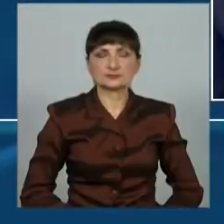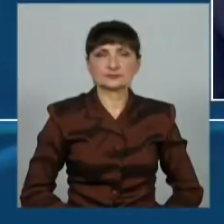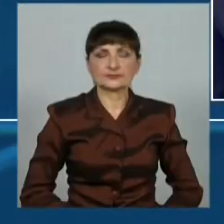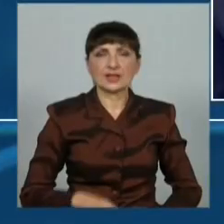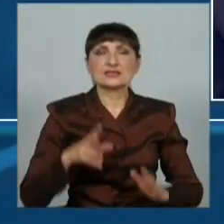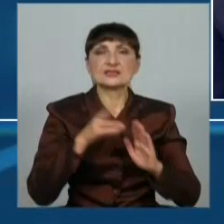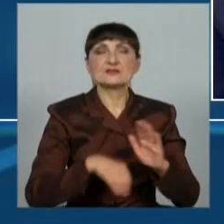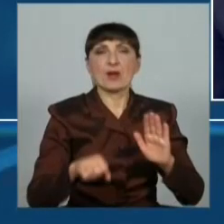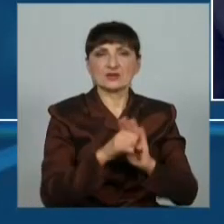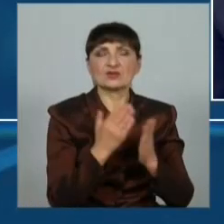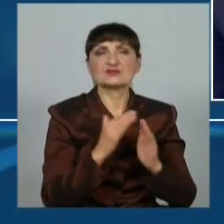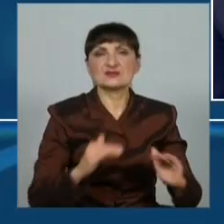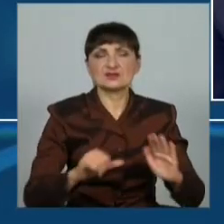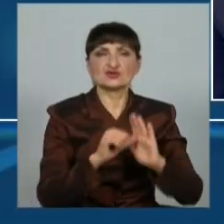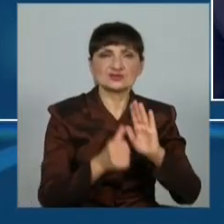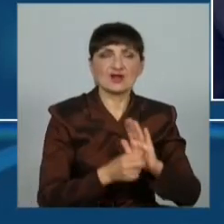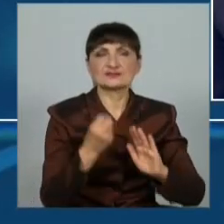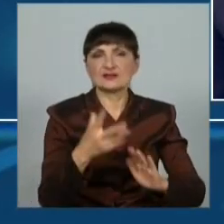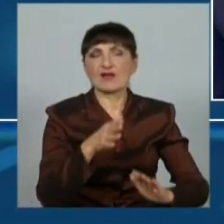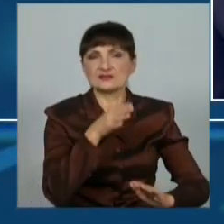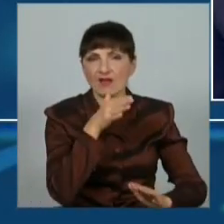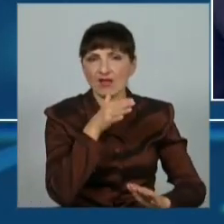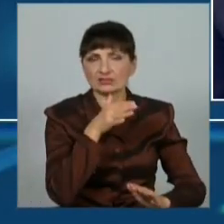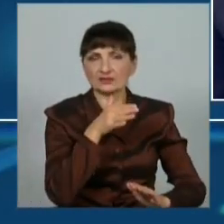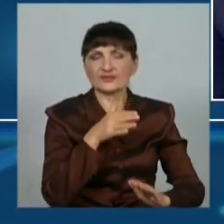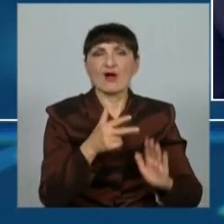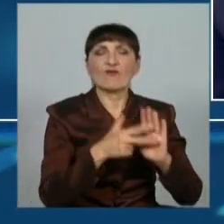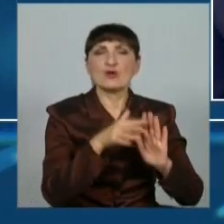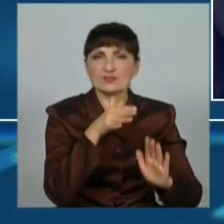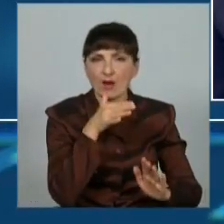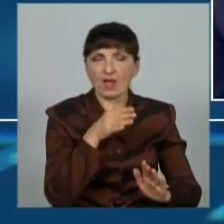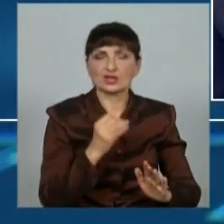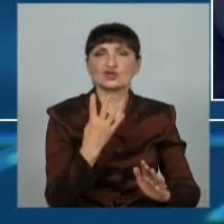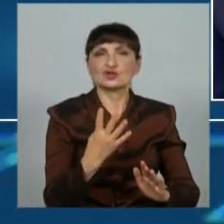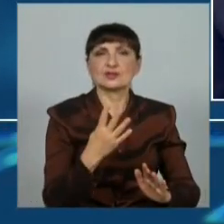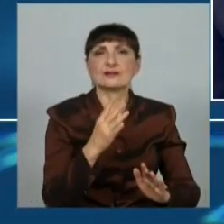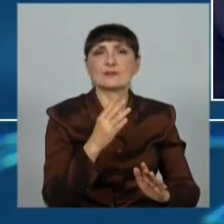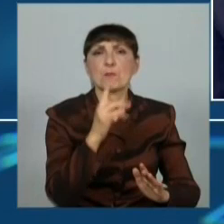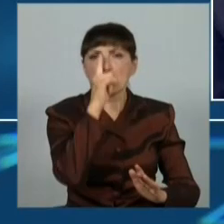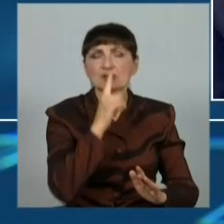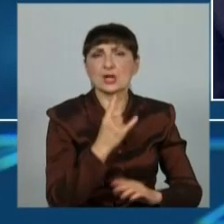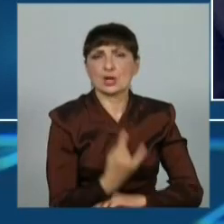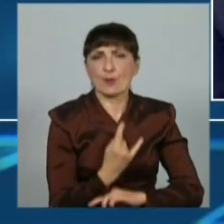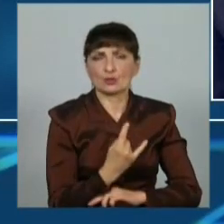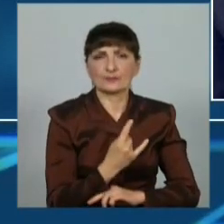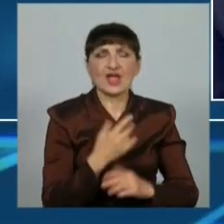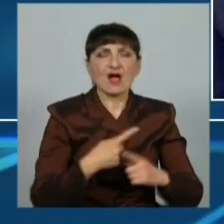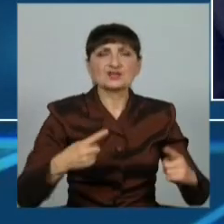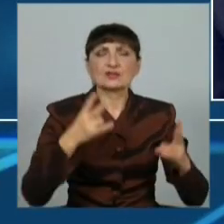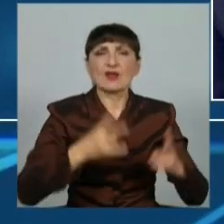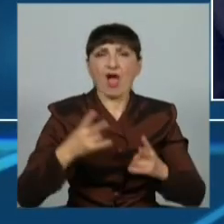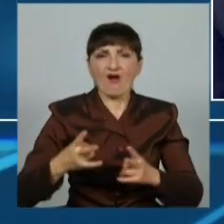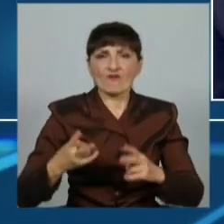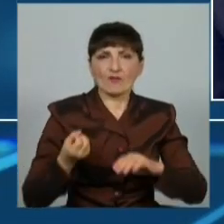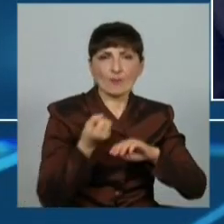Среди погибших есть дети 16-13-летнего возраста, 8 лет и 4-месячный младенец. С различными травмами